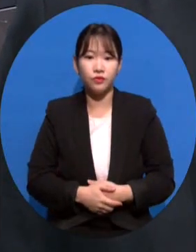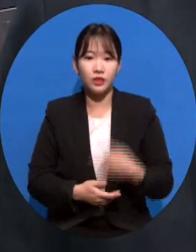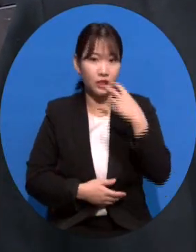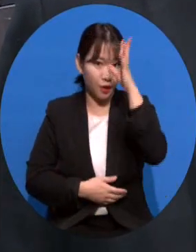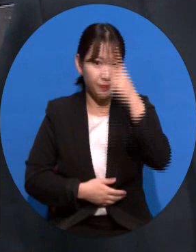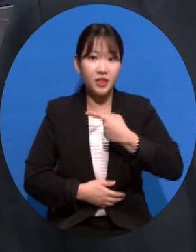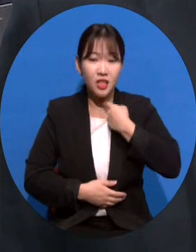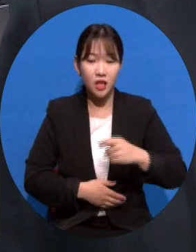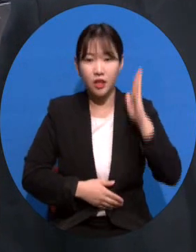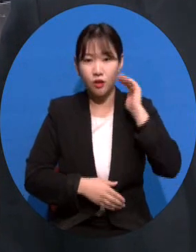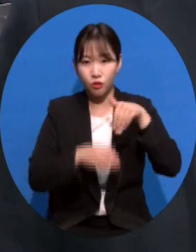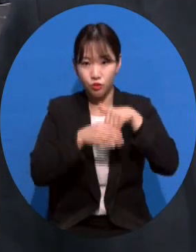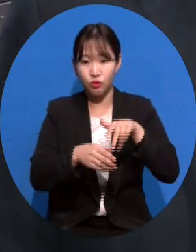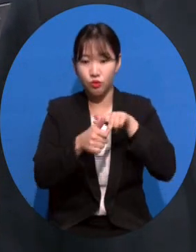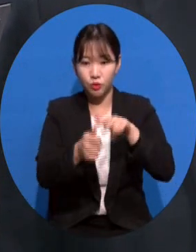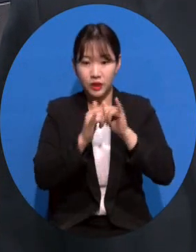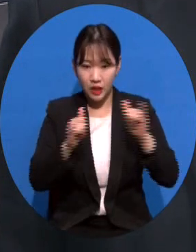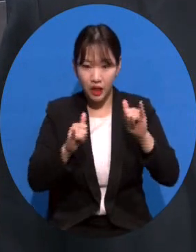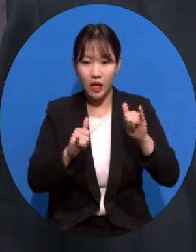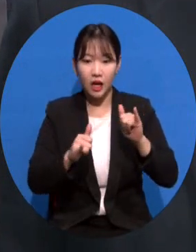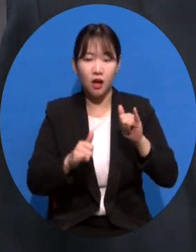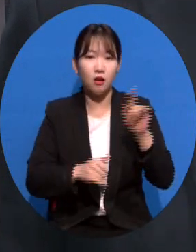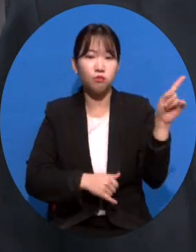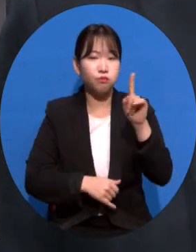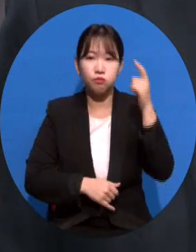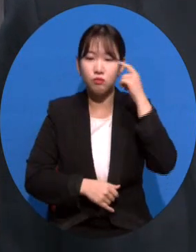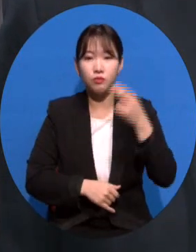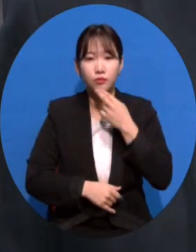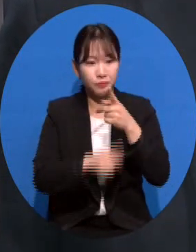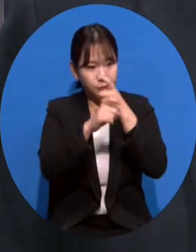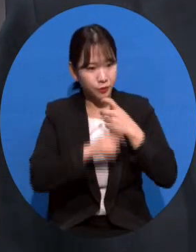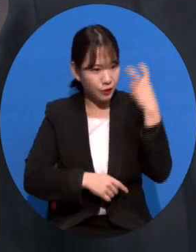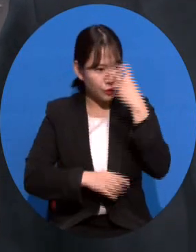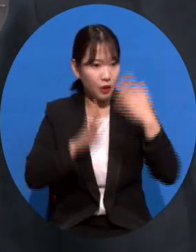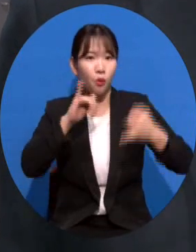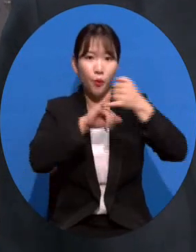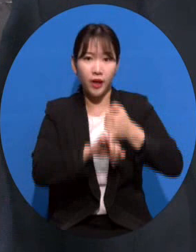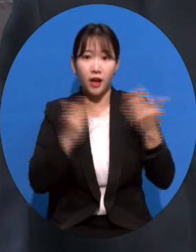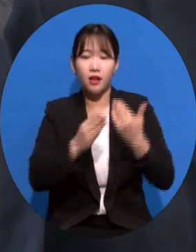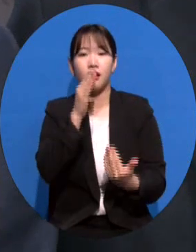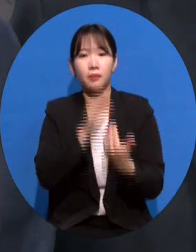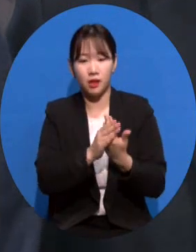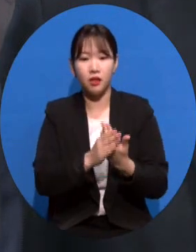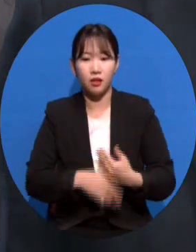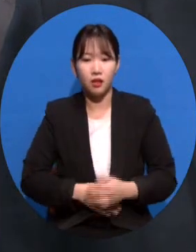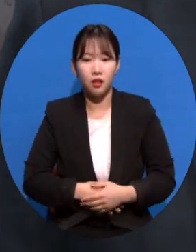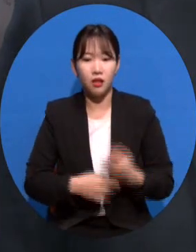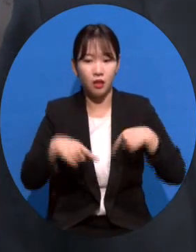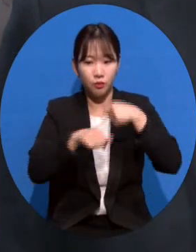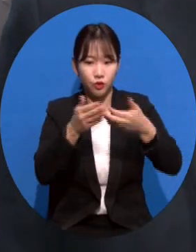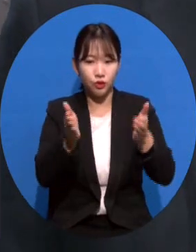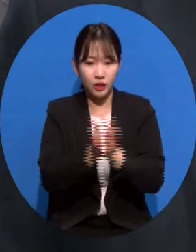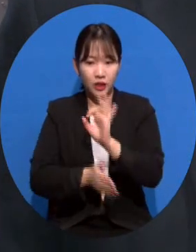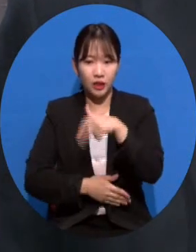검찰 출신 대선 후보가 아무렇지도 않게 보복 수사를 공약하는 일까지 벌어졌다.